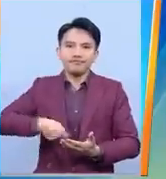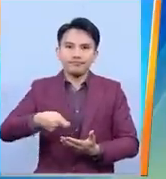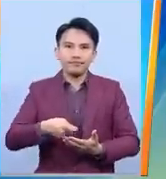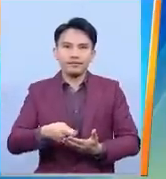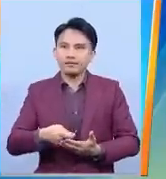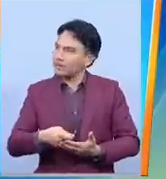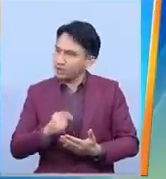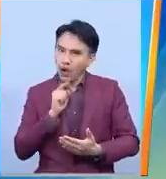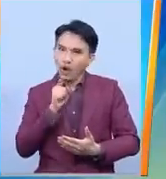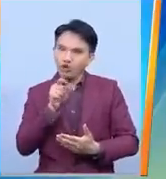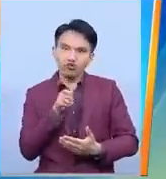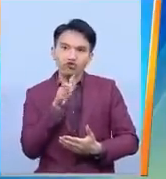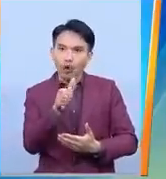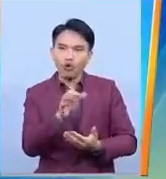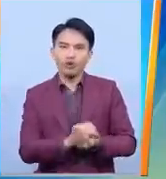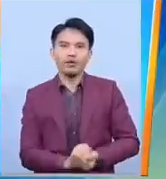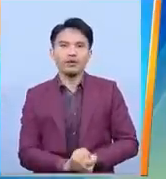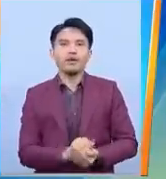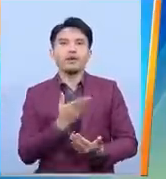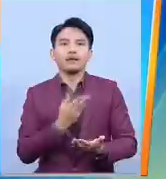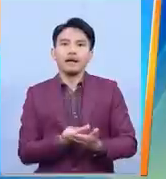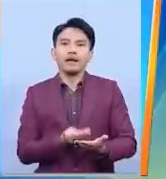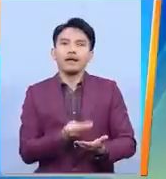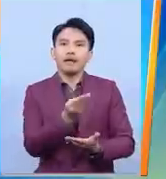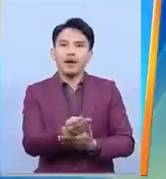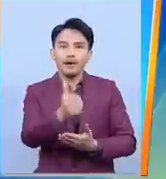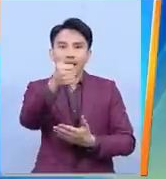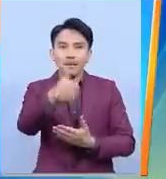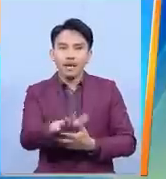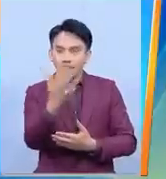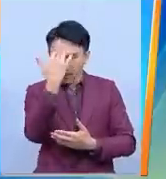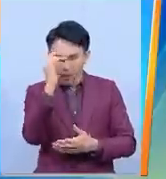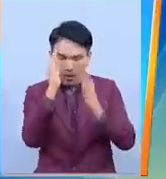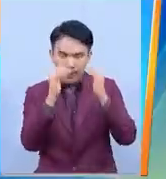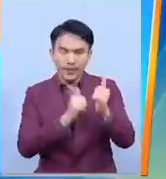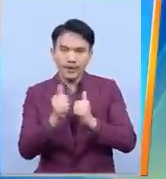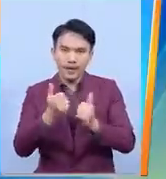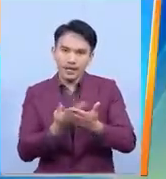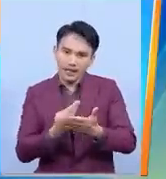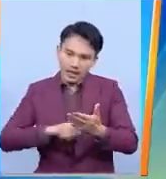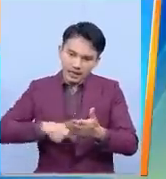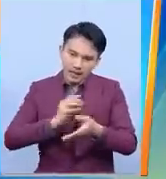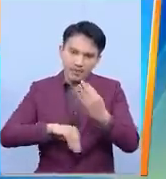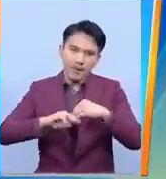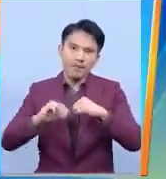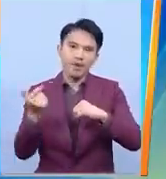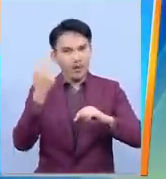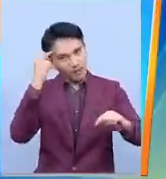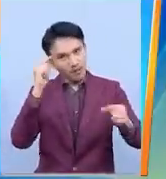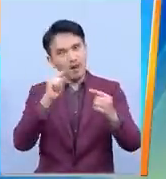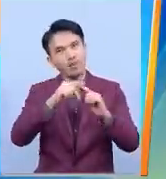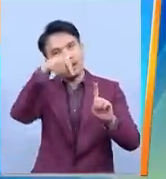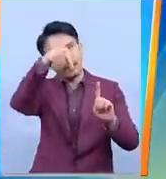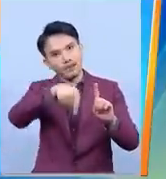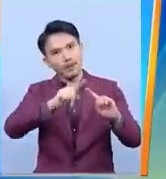ยาก 5การให้เนี่ยไม่ได้หมายความว่าจะได้แน่นอนนะครับเพราะคู่แข่งขันอาจจะให้มากกว่าเช่นตั้งเป้าให้ 1,000บาท